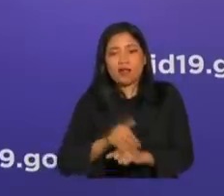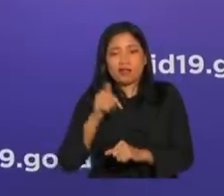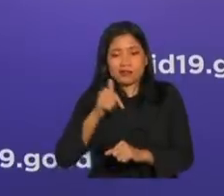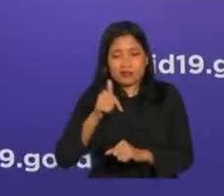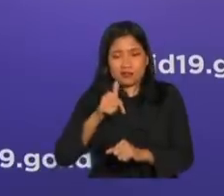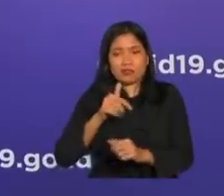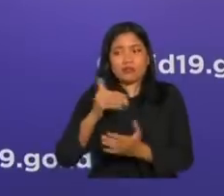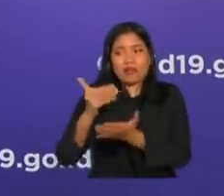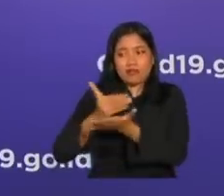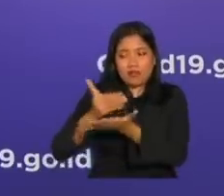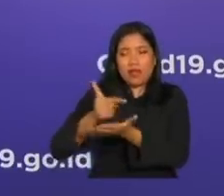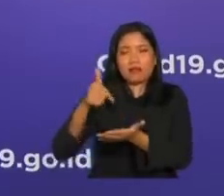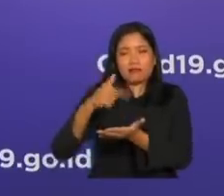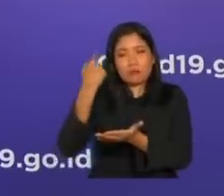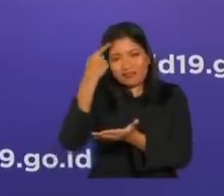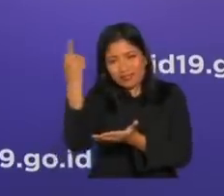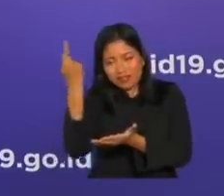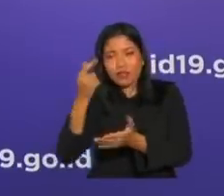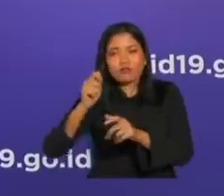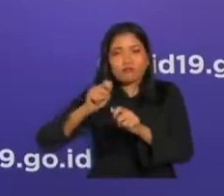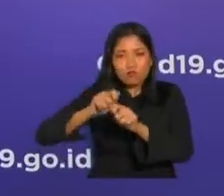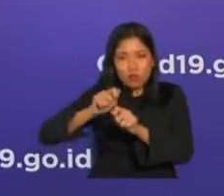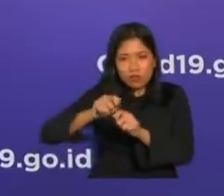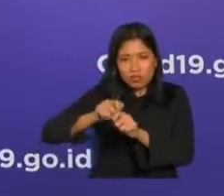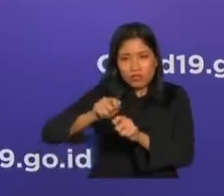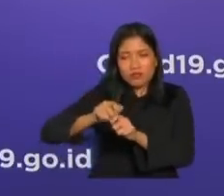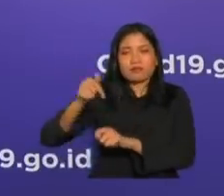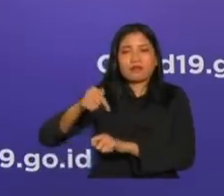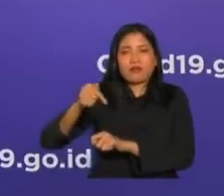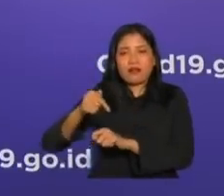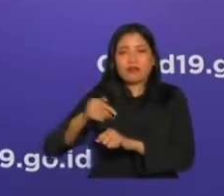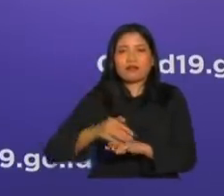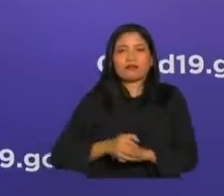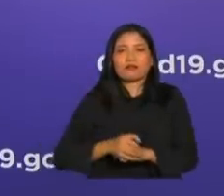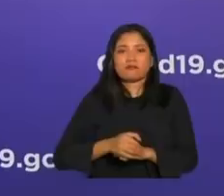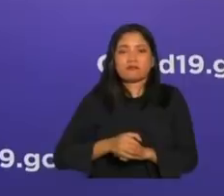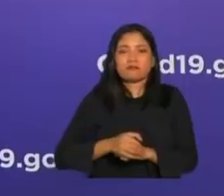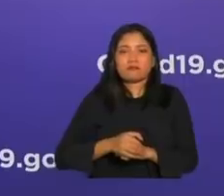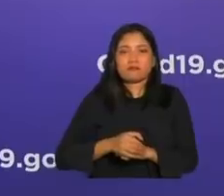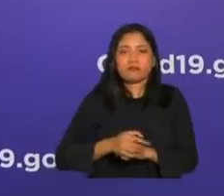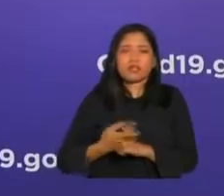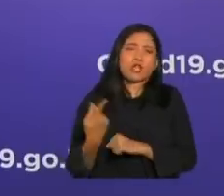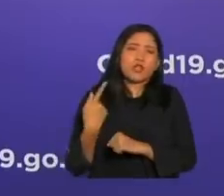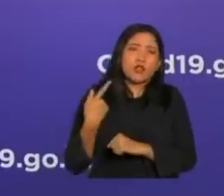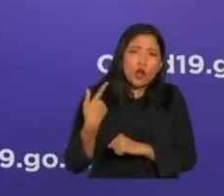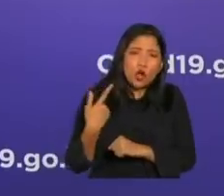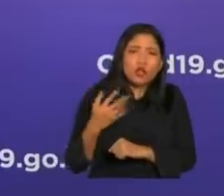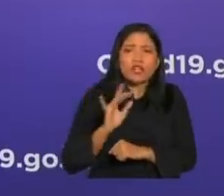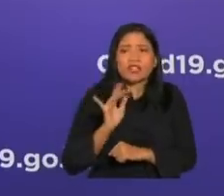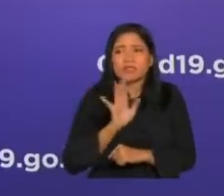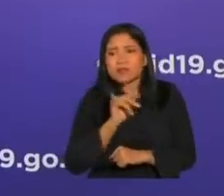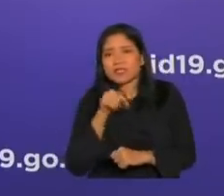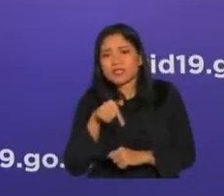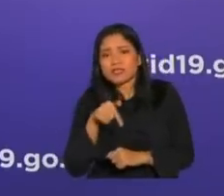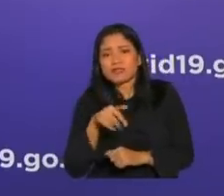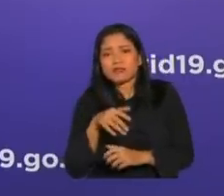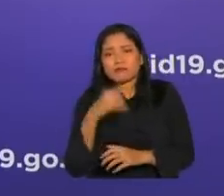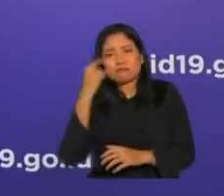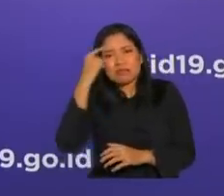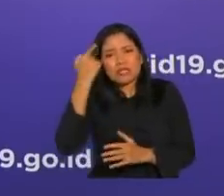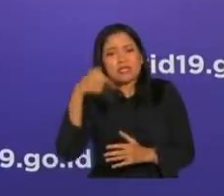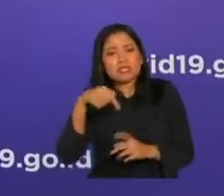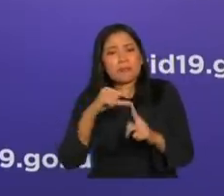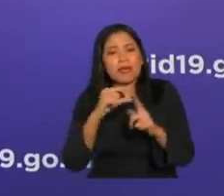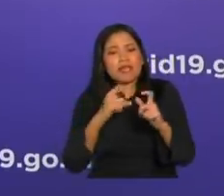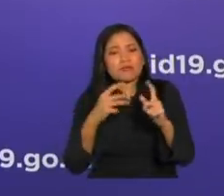disusun oleh pemerintah Hai Mohon untuk tidak dimaknai bahwa sekarang sudah diberlakukan Hai